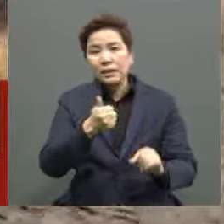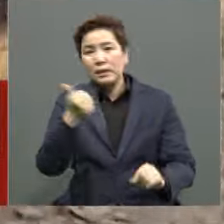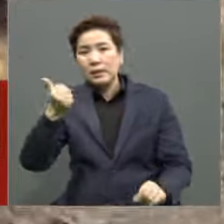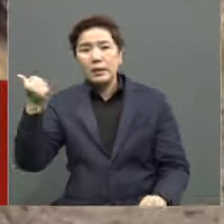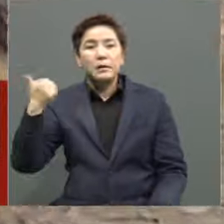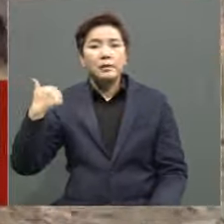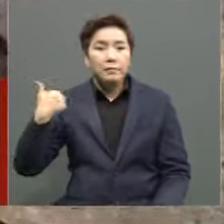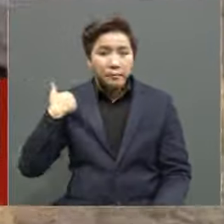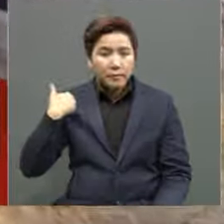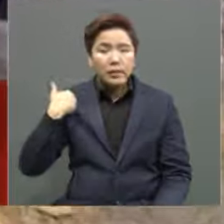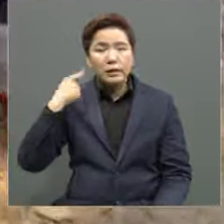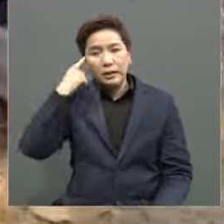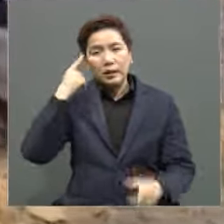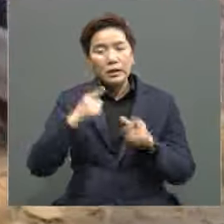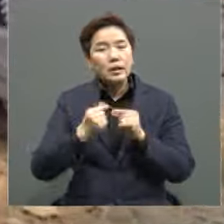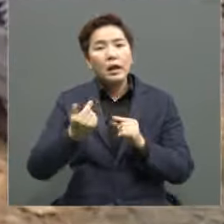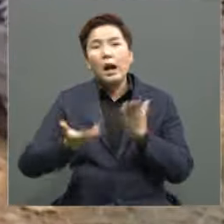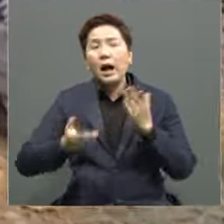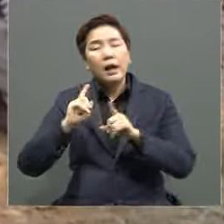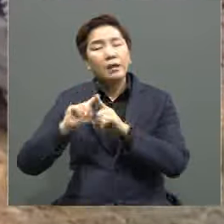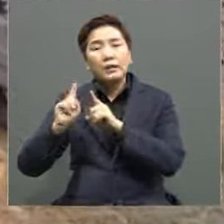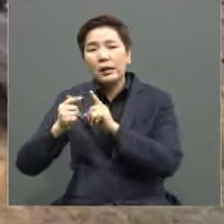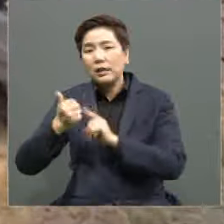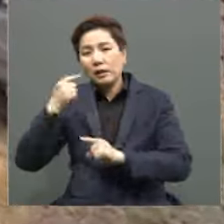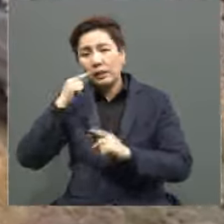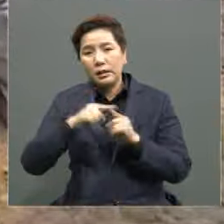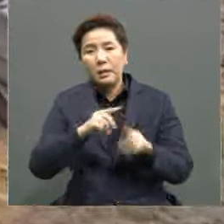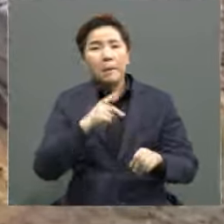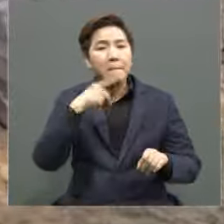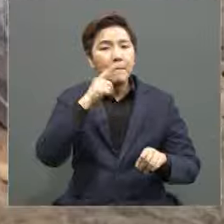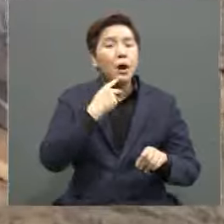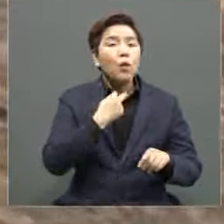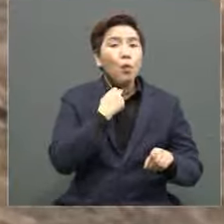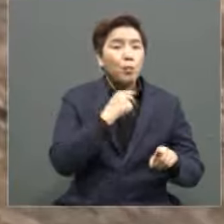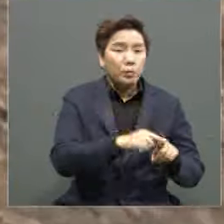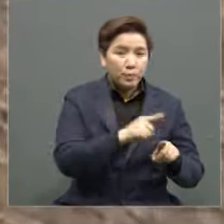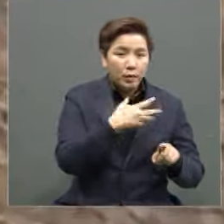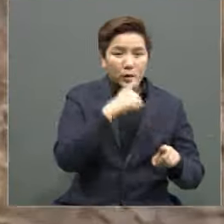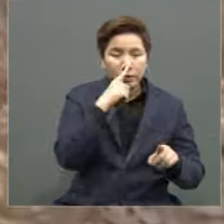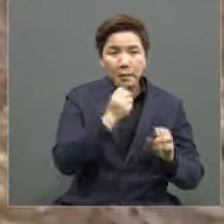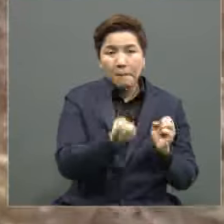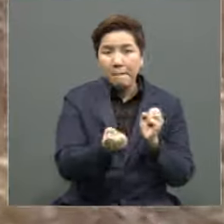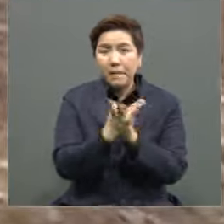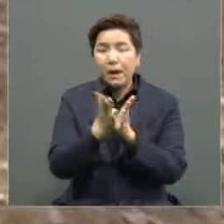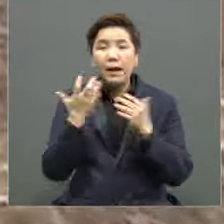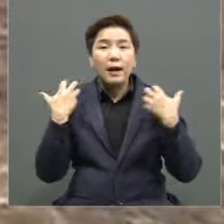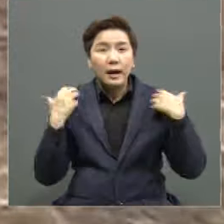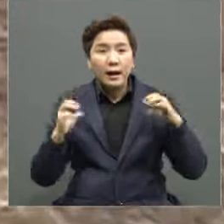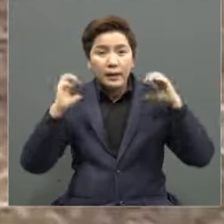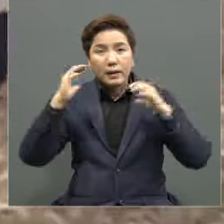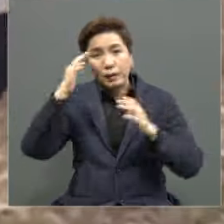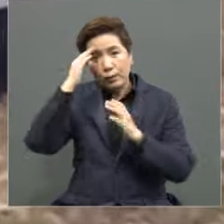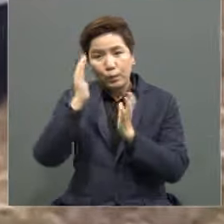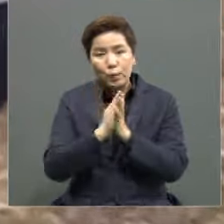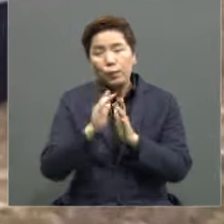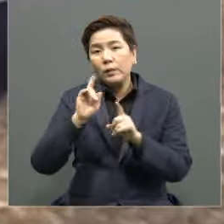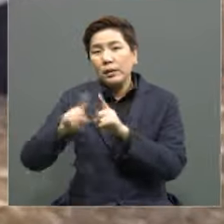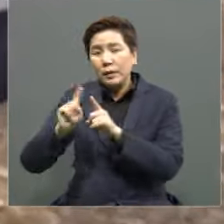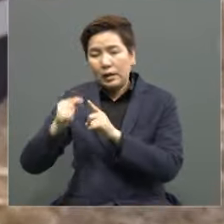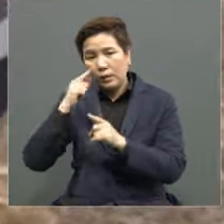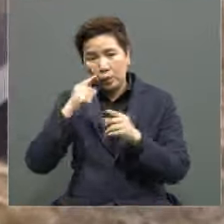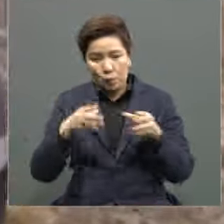คำสั่งนี ้ คือนอกเหนือจากที่เนี่ยให้ตรวจสอบในกรณีป้ากบเนี่ยนะหรือข้อเท็จจริงไปพาดพิงถึงข้าราชการตำรวจคนอื่นนอกเห